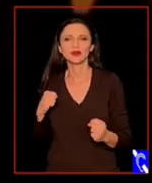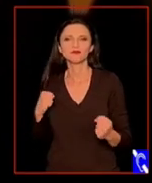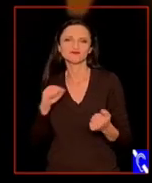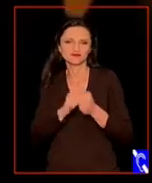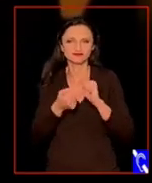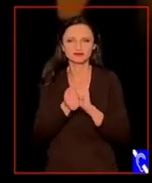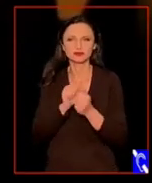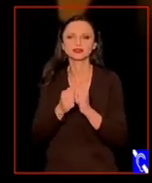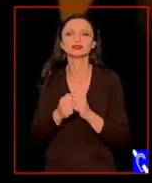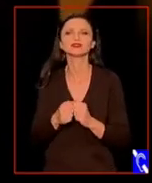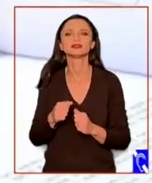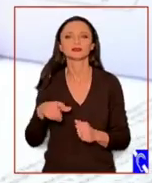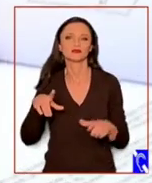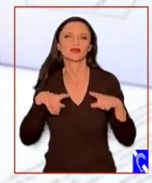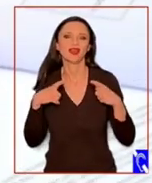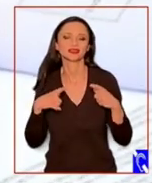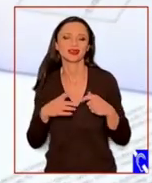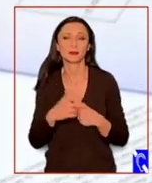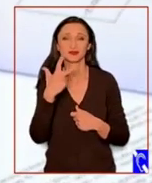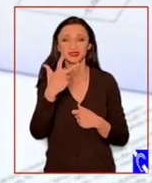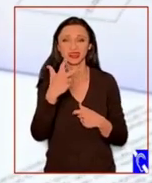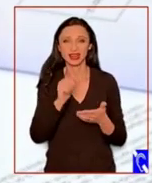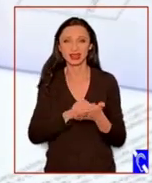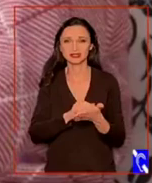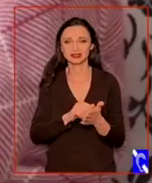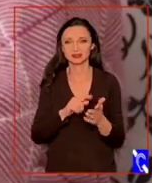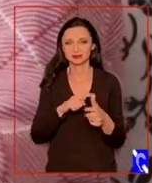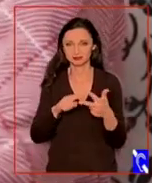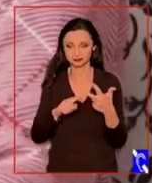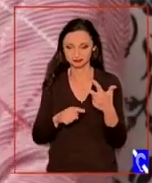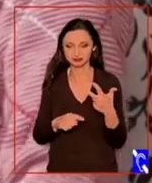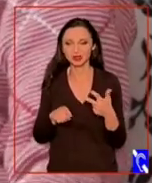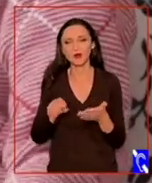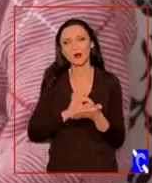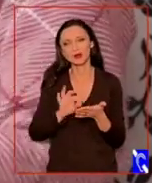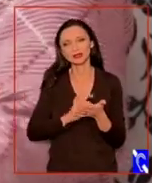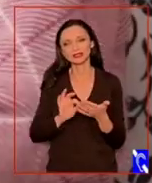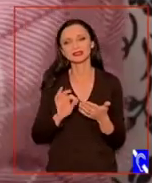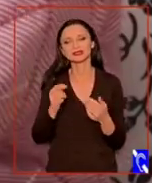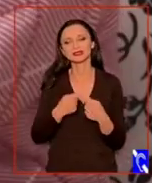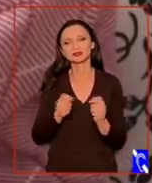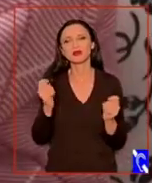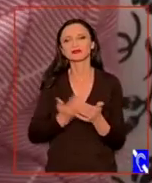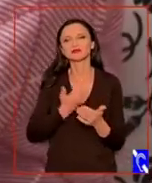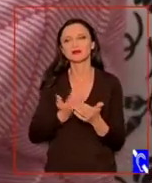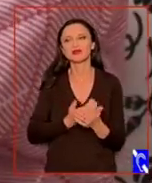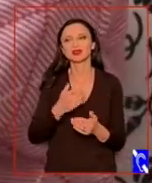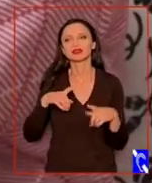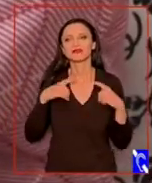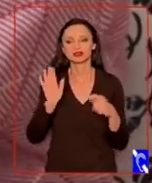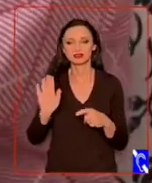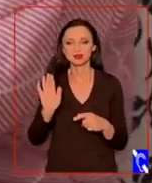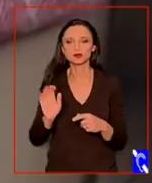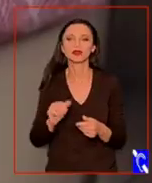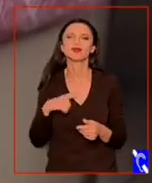viața în 3 volume, unde și-a descris pas cu pas fascinanta sa poveste de